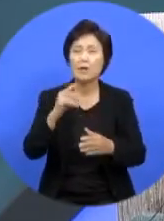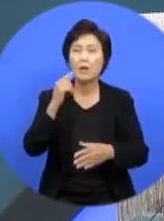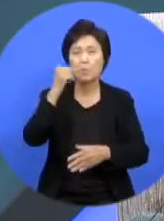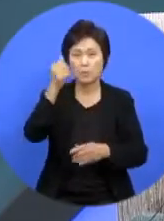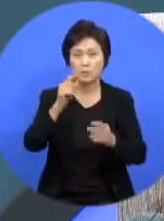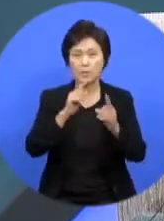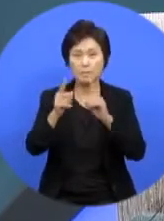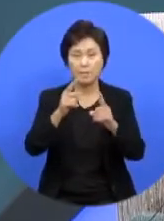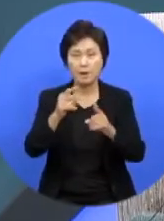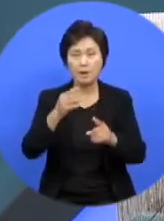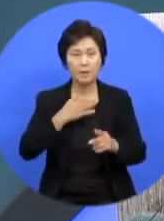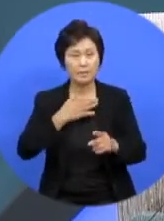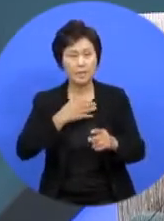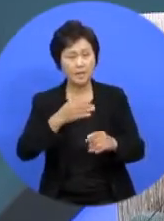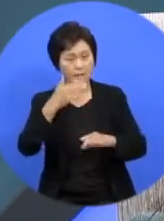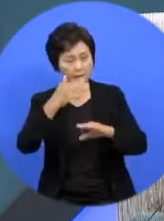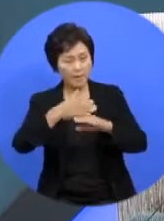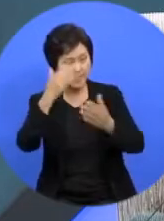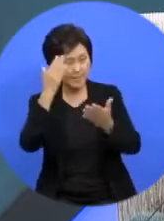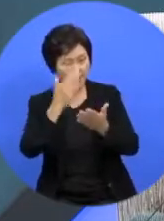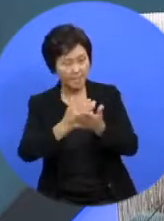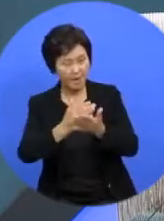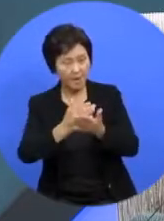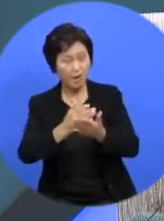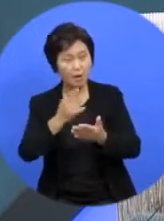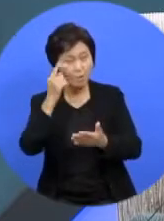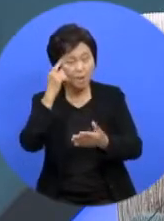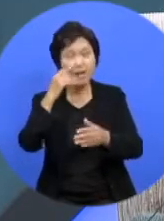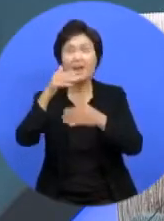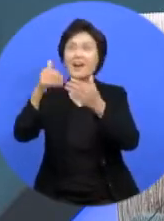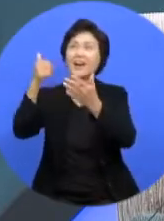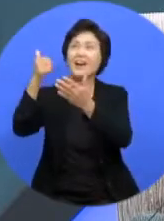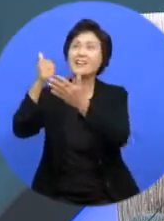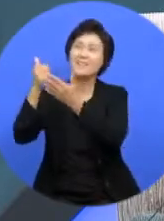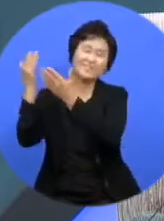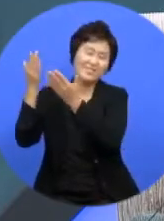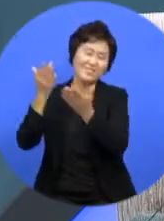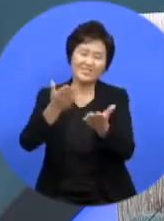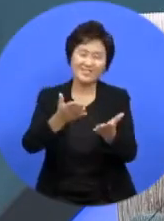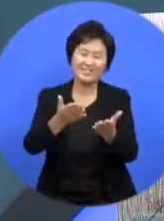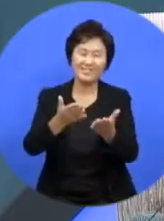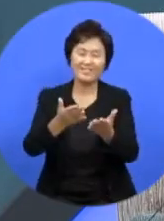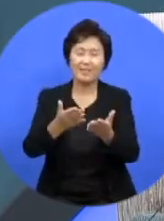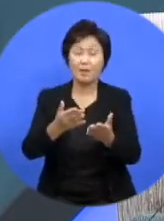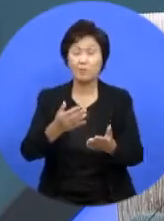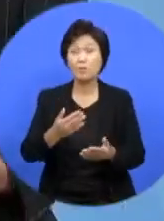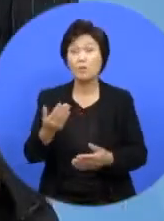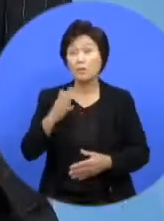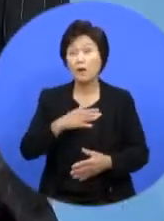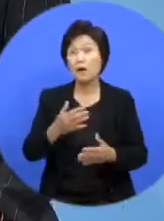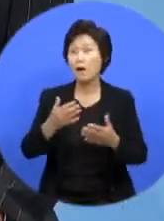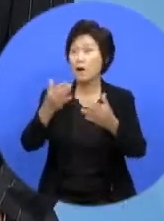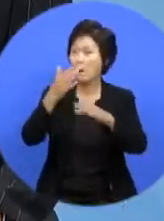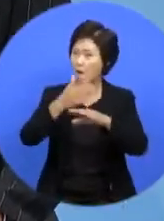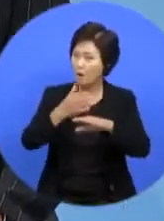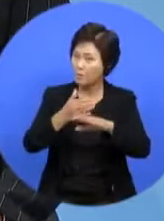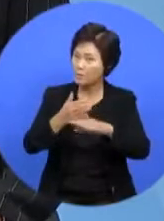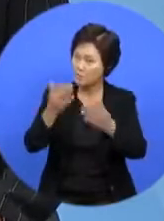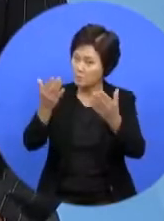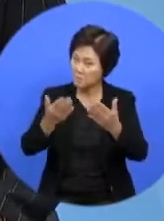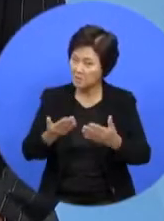하나님이 주시는 거다 그래서 뭘 받긴 받았는데 감사할 대상이